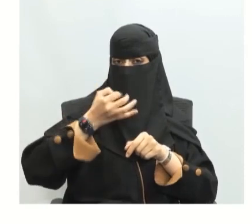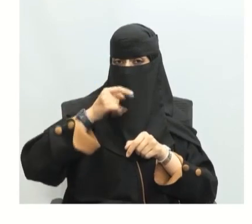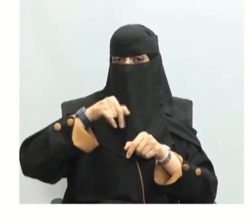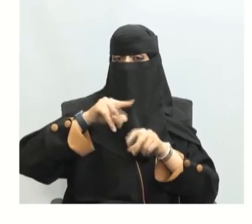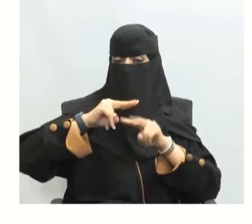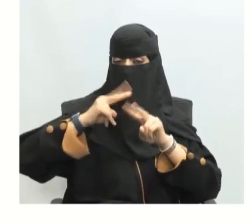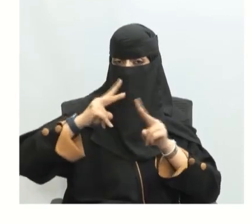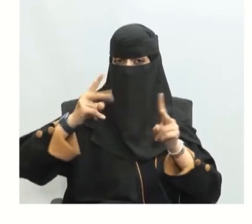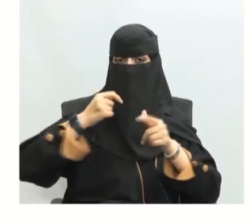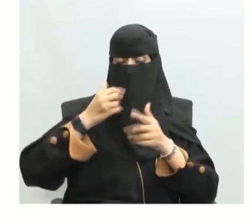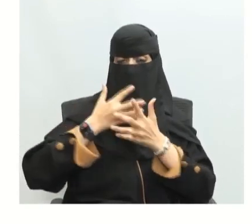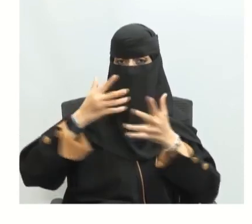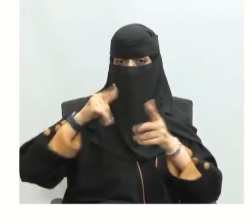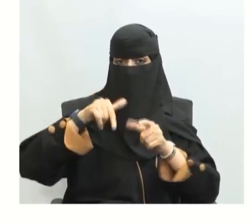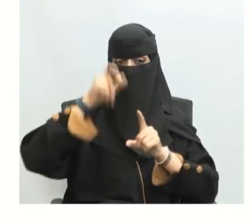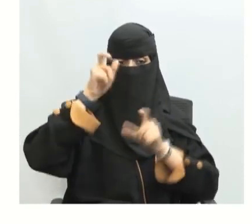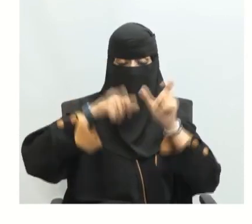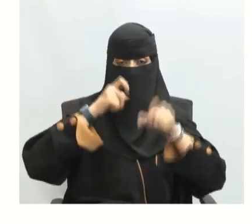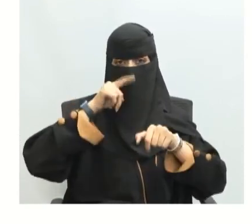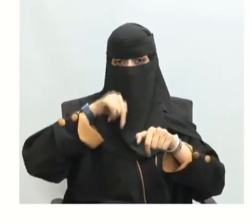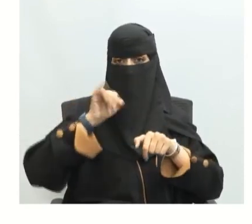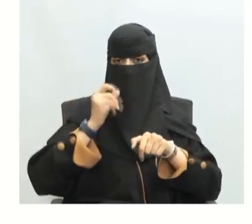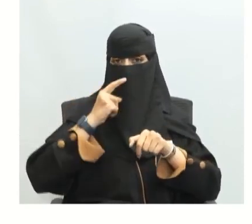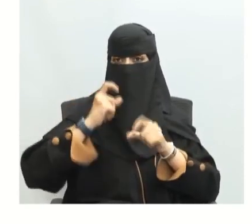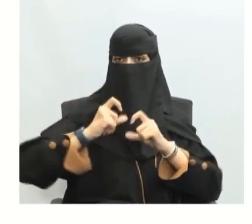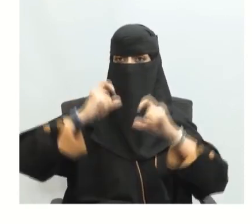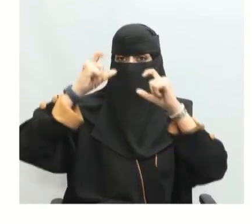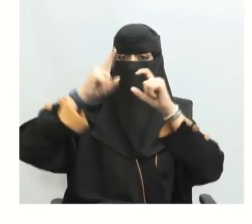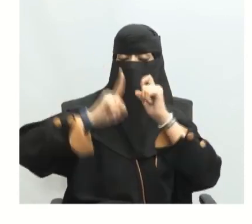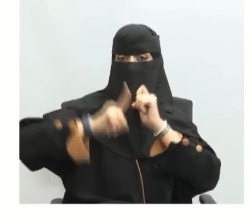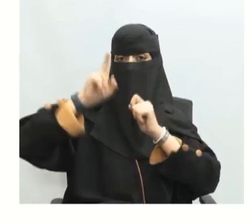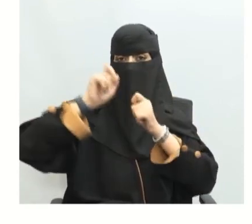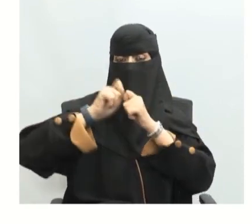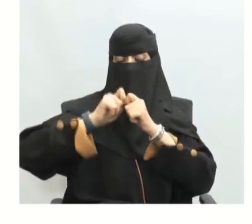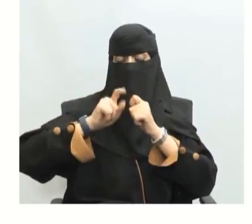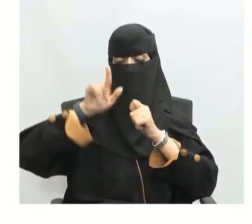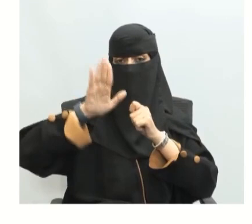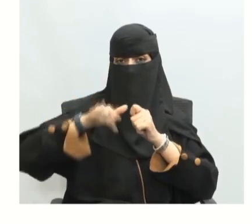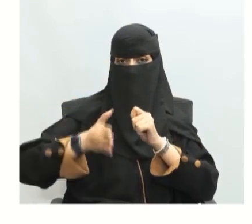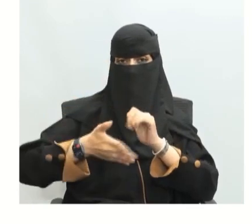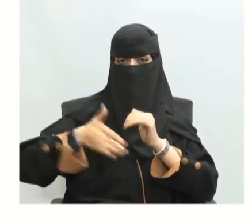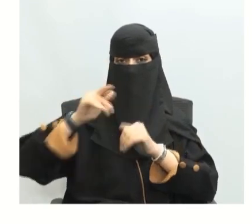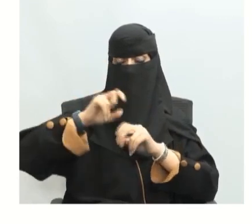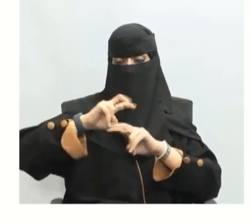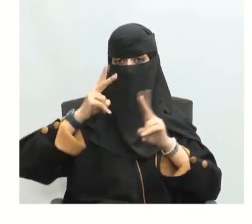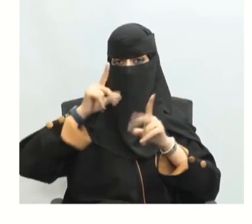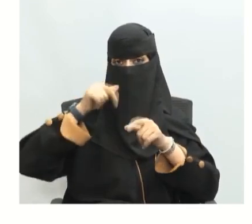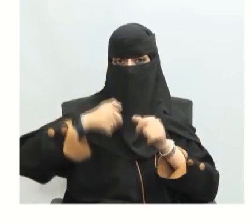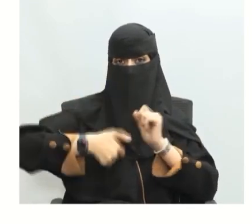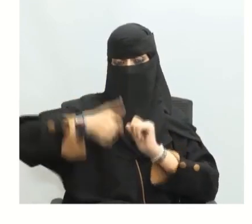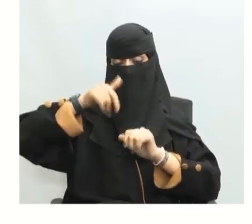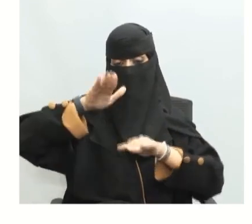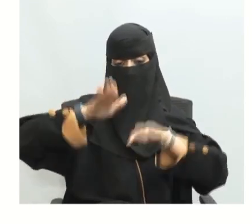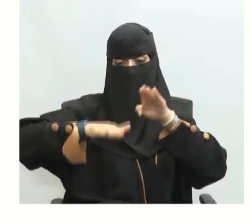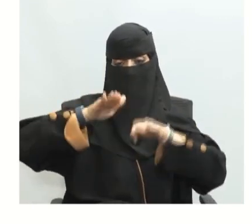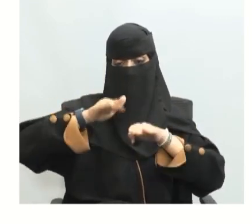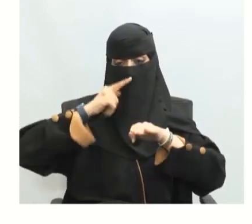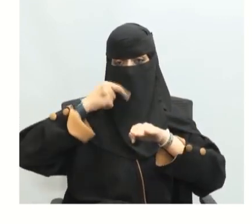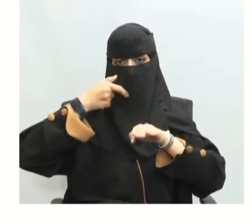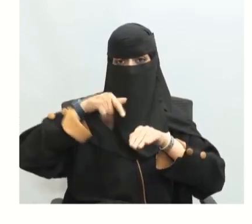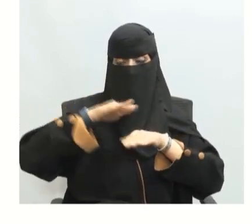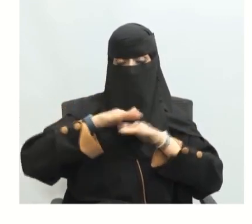اختلافات كثيره بين البشر وهذه من ايات الله سبحانه وتعالى ان جعل هناك اختلافات لتحقيق التوازن